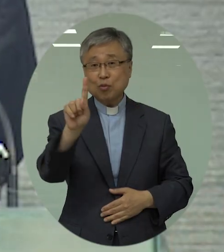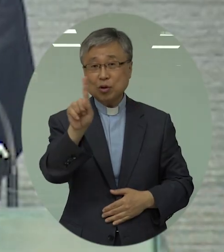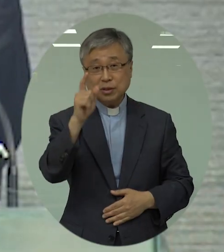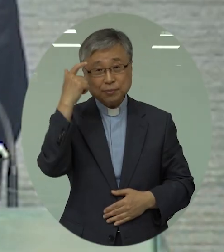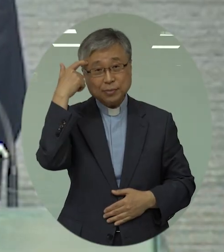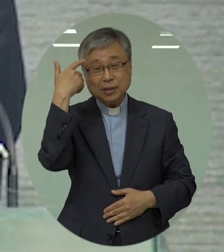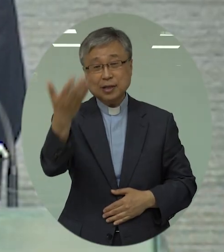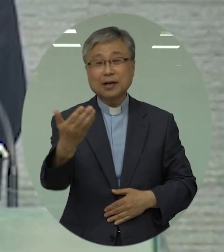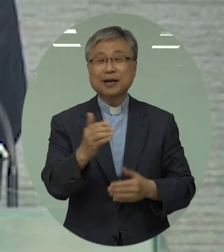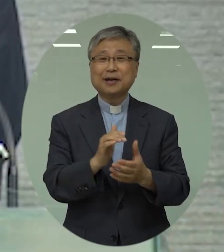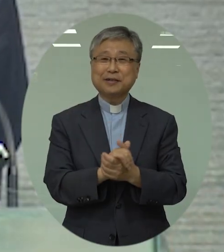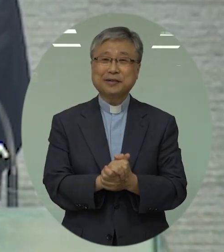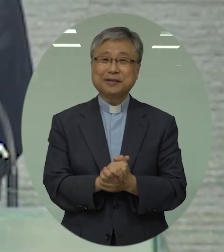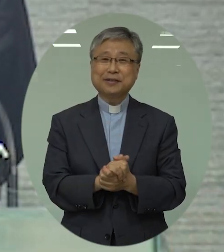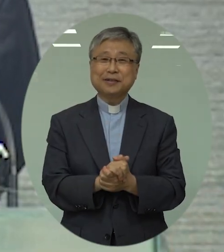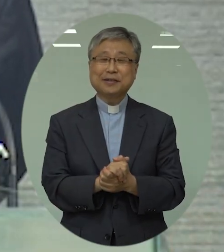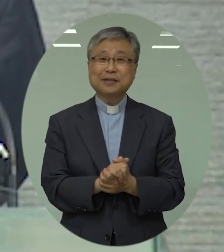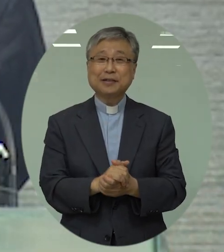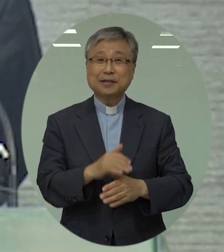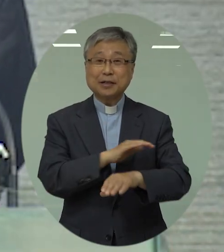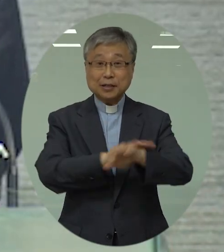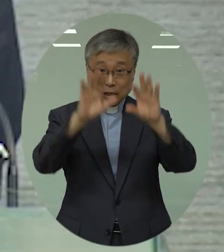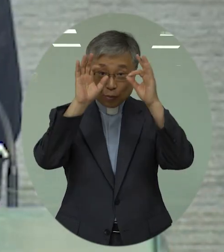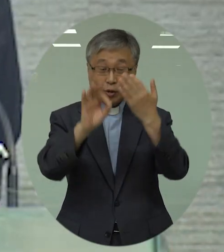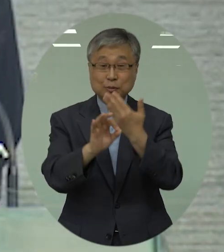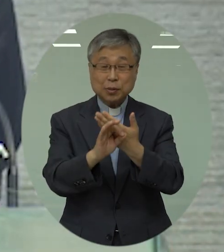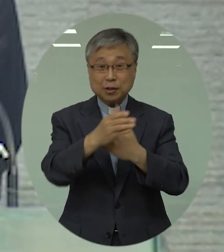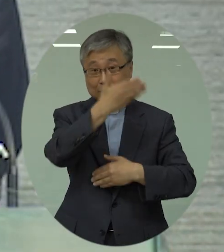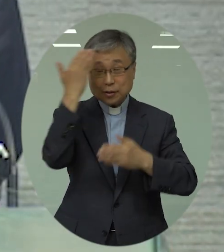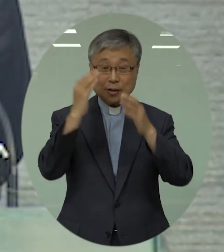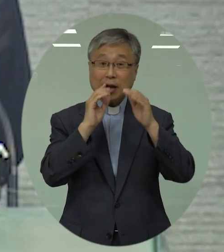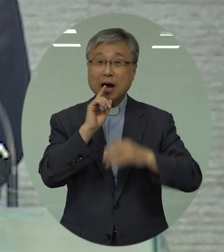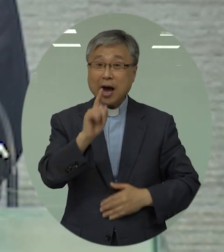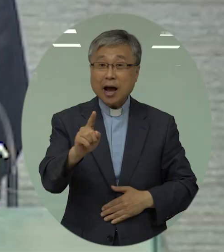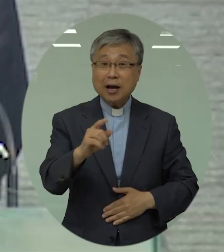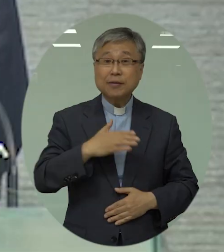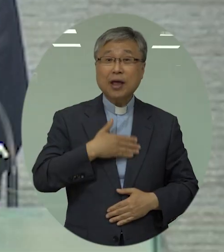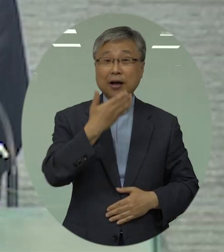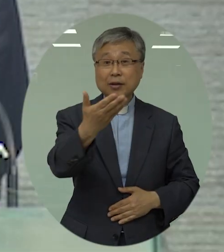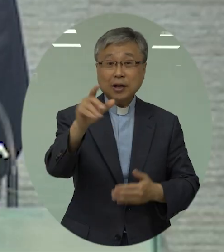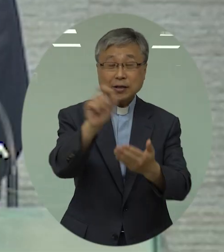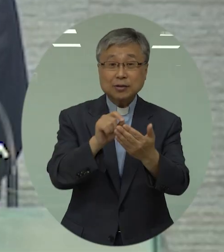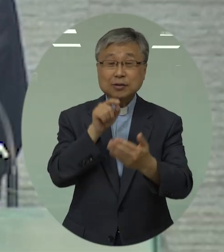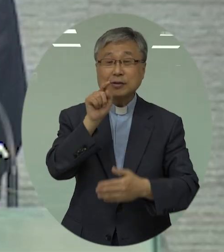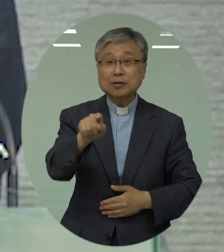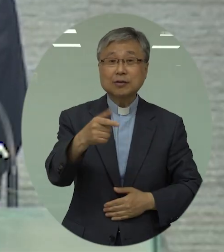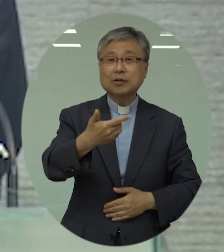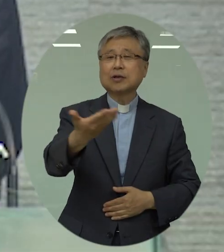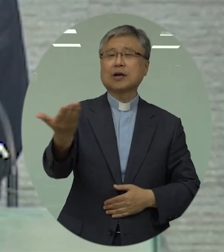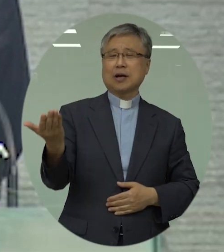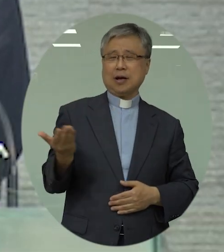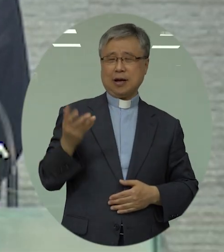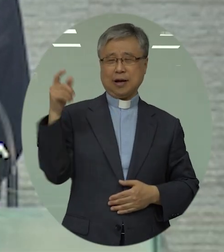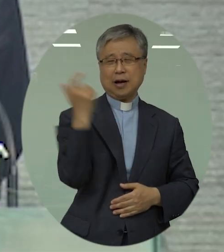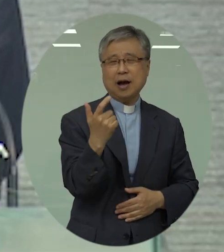했습니까? 잘 보시면 청년들아, 그 대목에 청년들아 내가 너희에게 쓴 것은 너희가